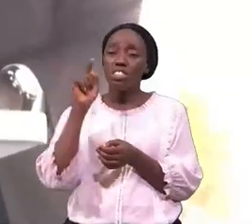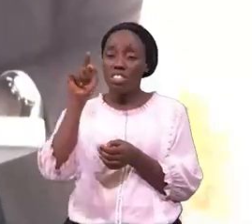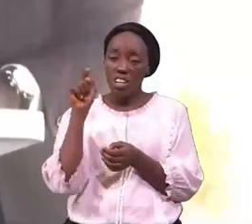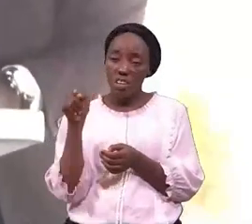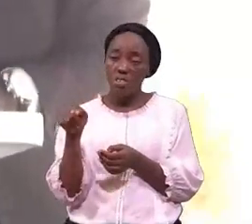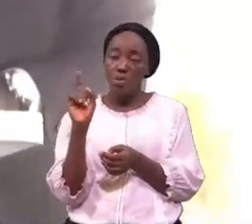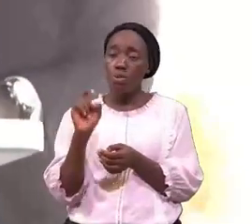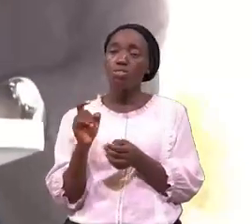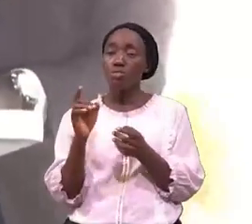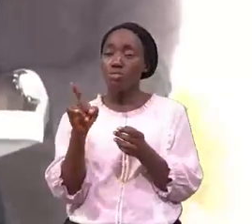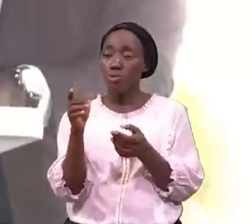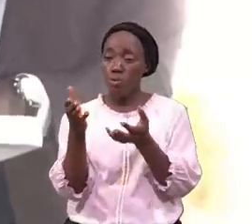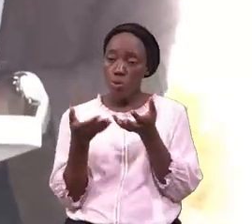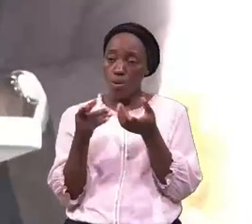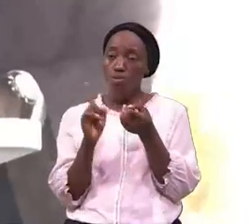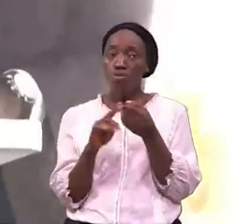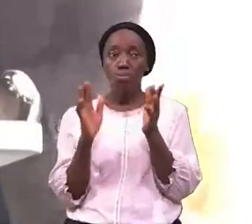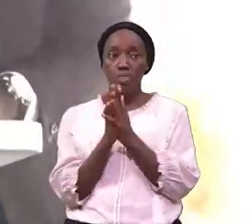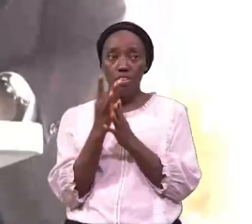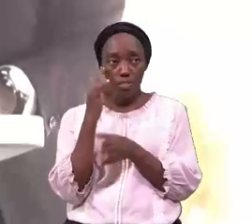Alors prie pour toi-même.